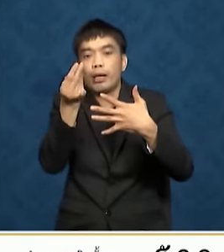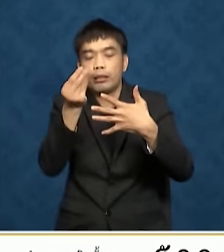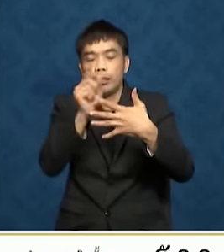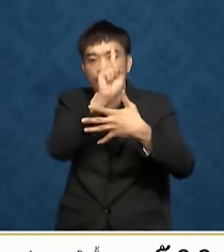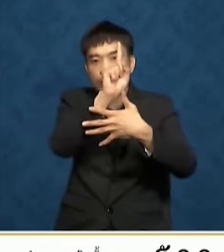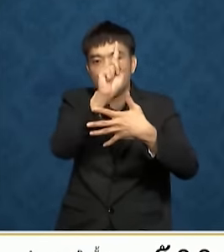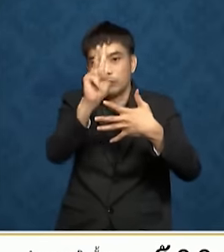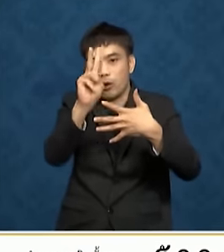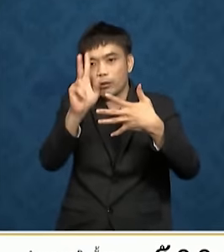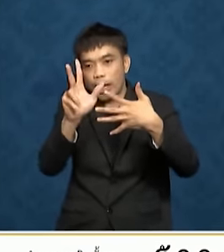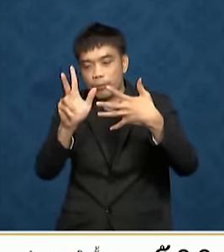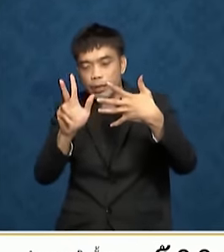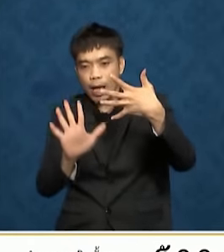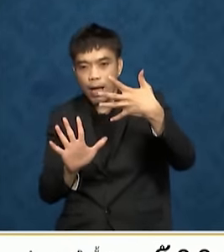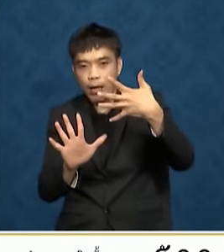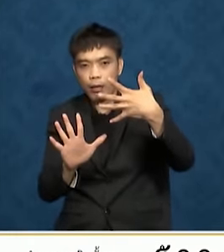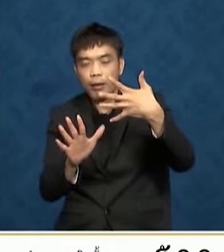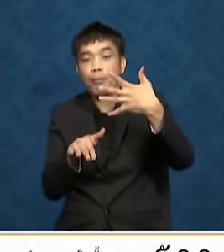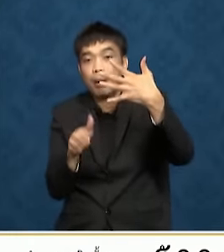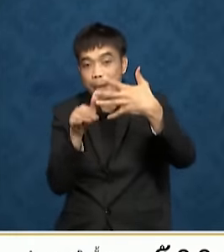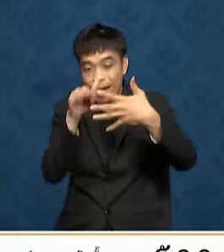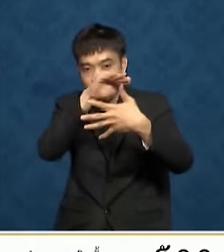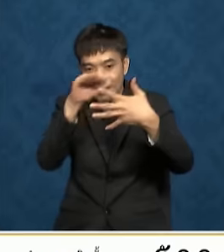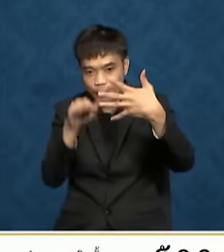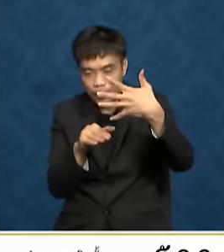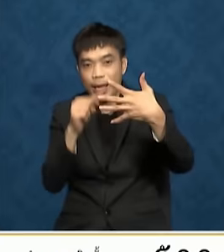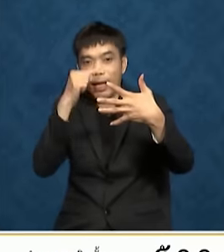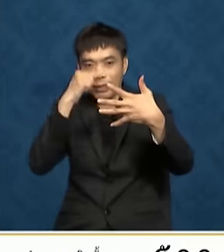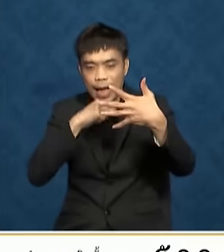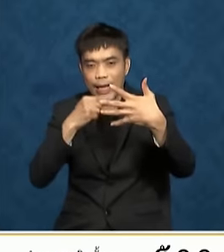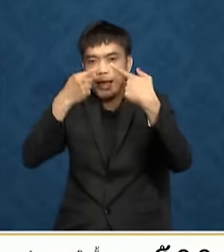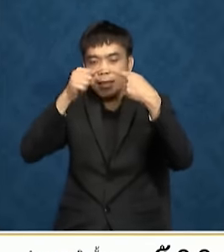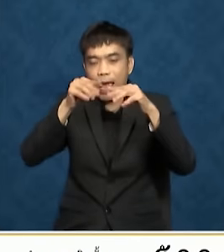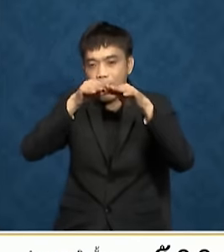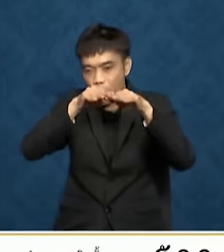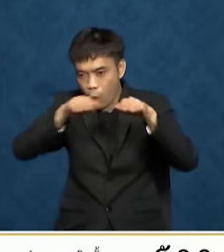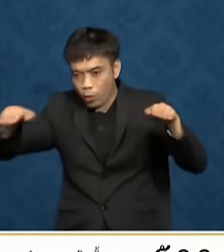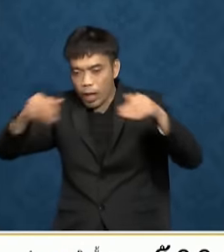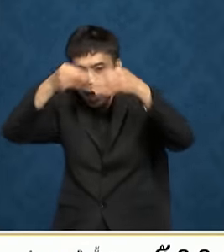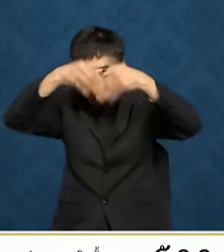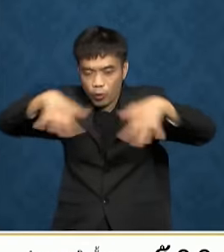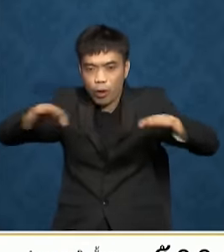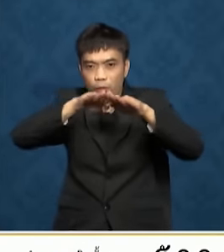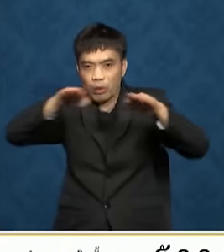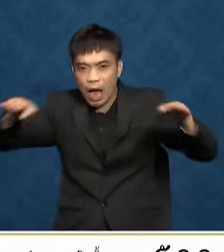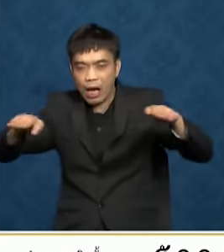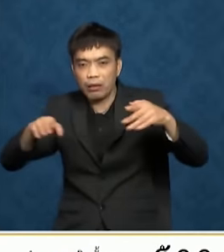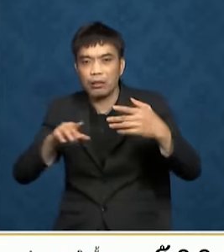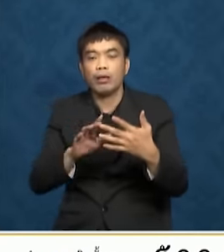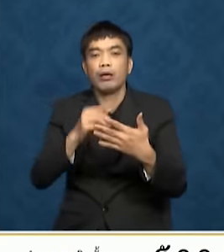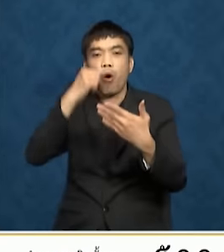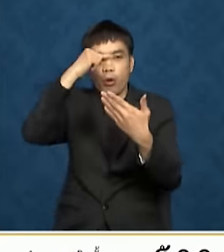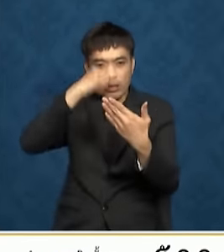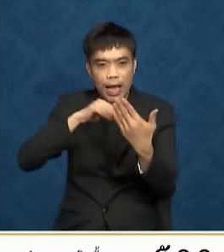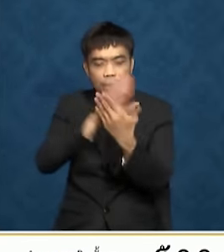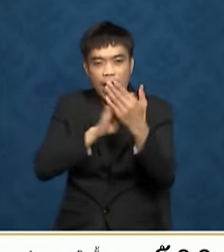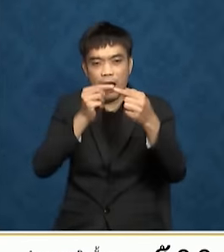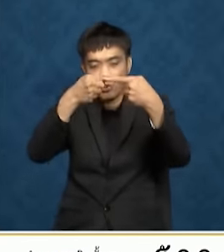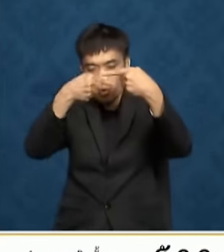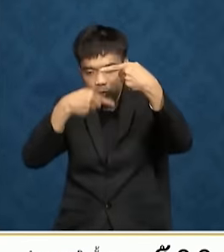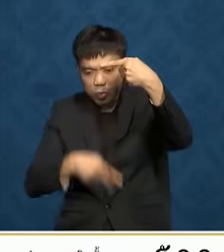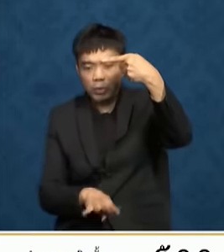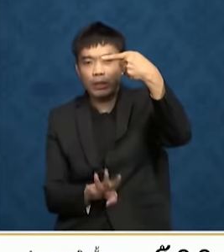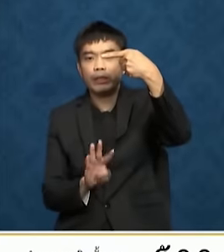อันดับ 2อันดับ 3อันดับ 4อันดับ 15ไม่เกินนี้แต่เรื่องโครงสร้างพื้นฐานอยู่ที่อันดับ47อยู่ที่